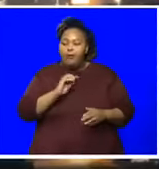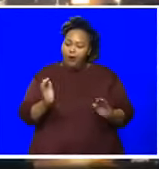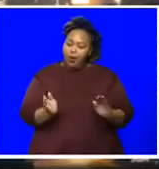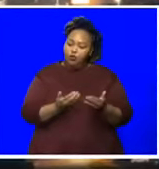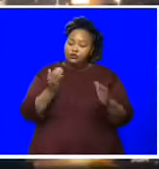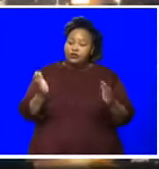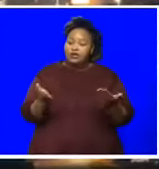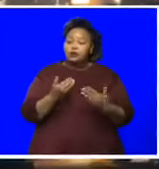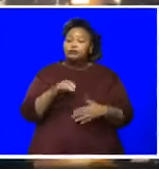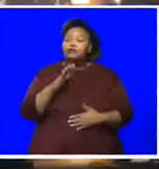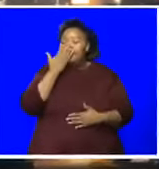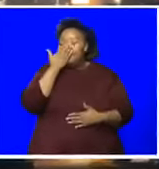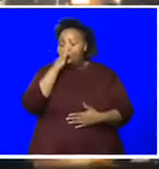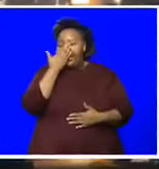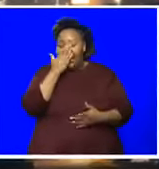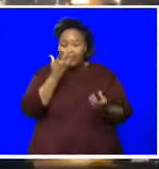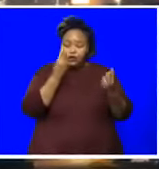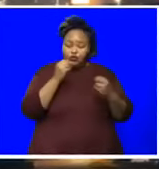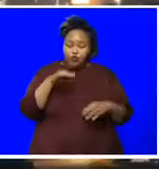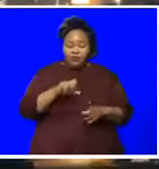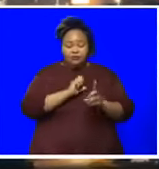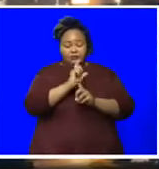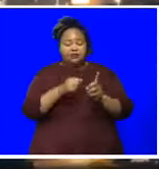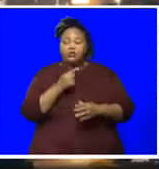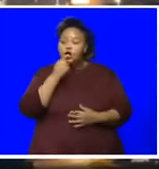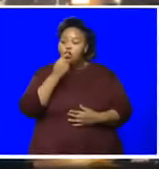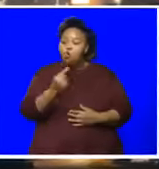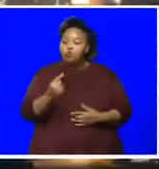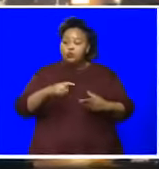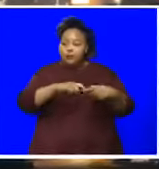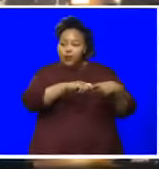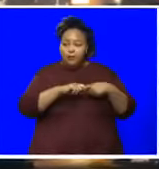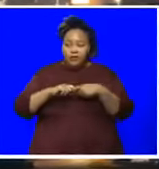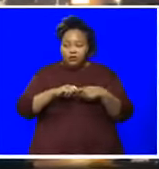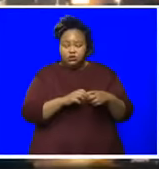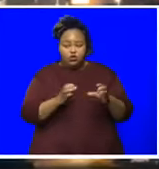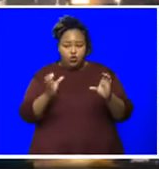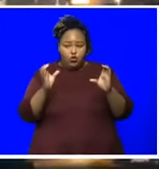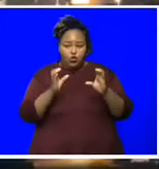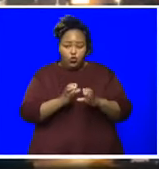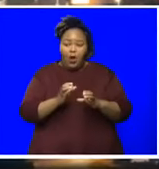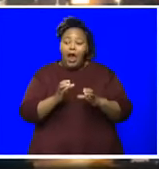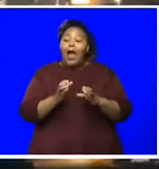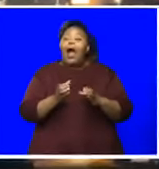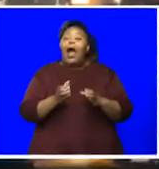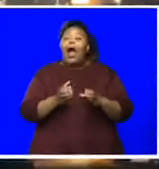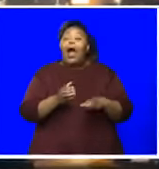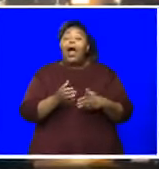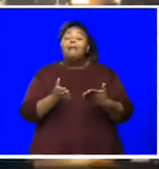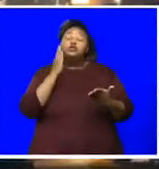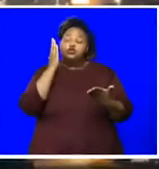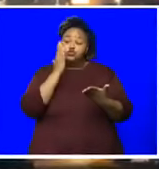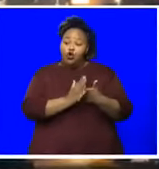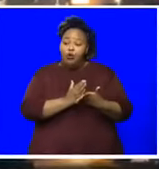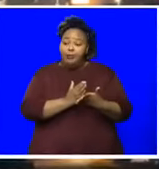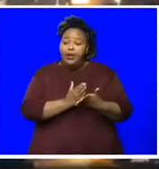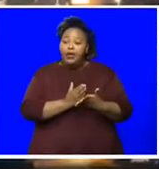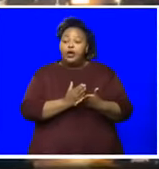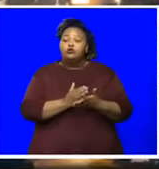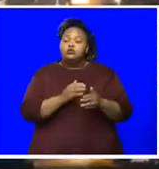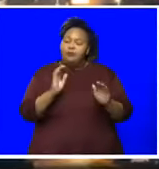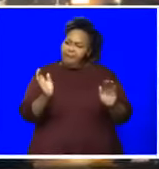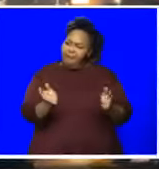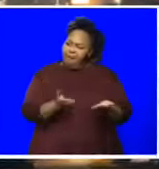bucala. Nxumalo uthi baholi bemacembe tembusave abagweme kususane kubhebhetela kungevani emkhathini wesive